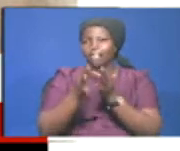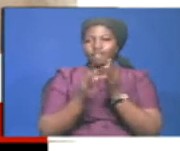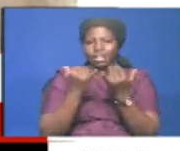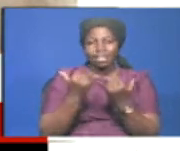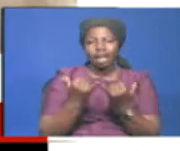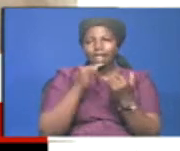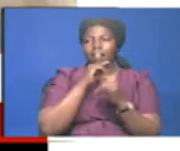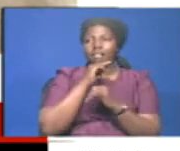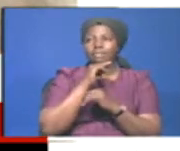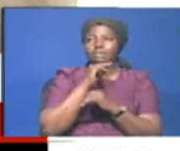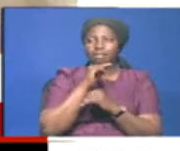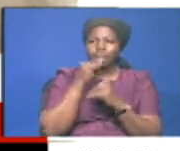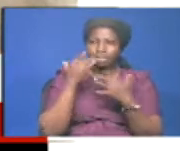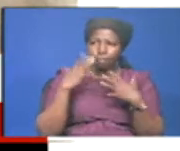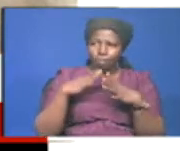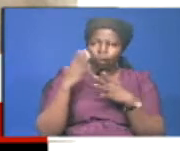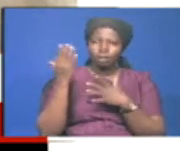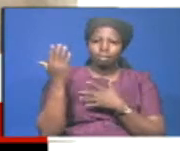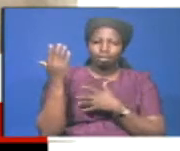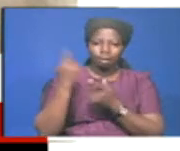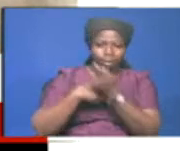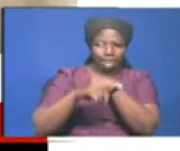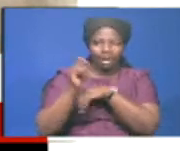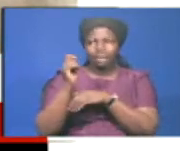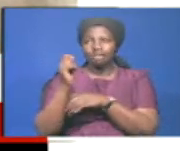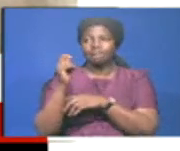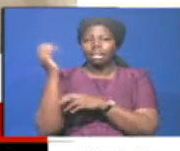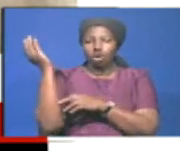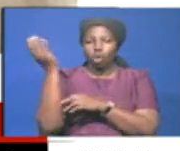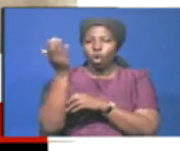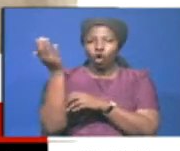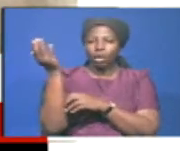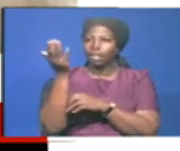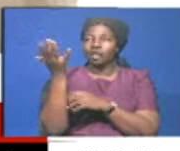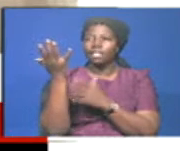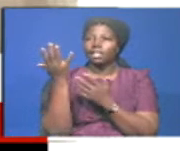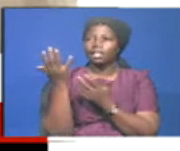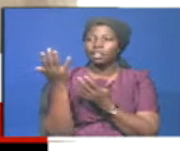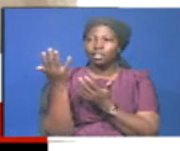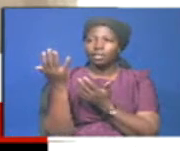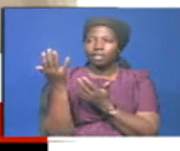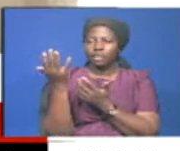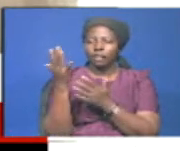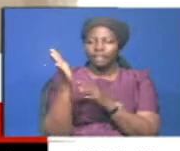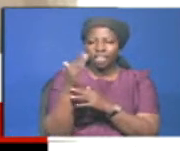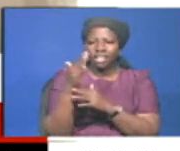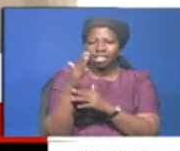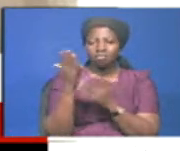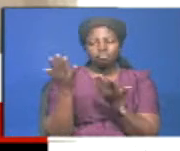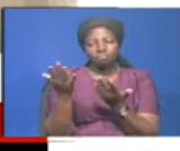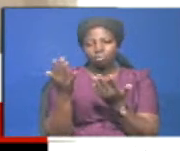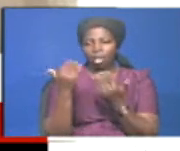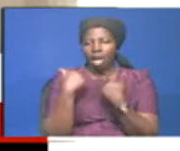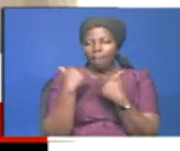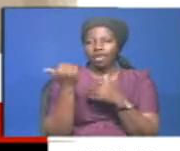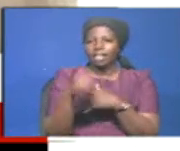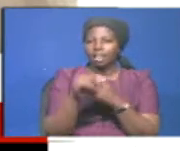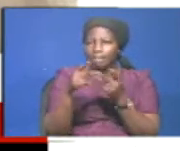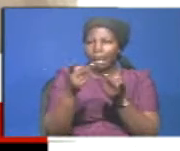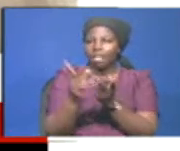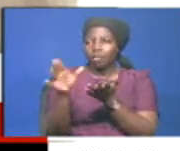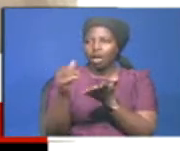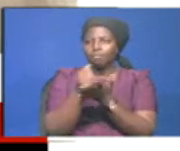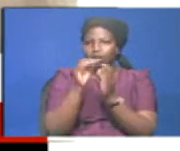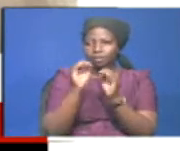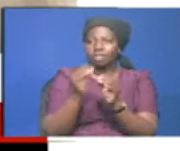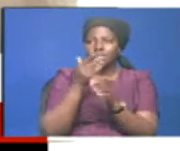huko mijini, hatuna mali pa kuwapeleka. Kwa hivyo ni jukumu letu wote tuweze kuzuia hii madhara